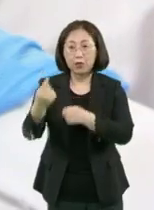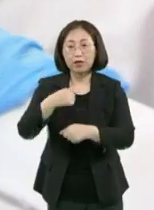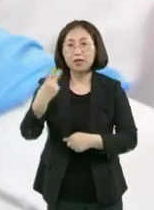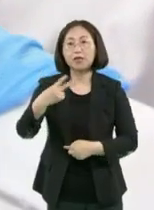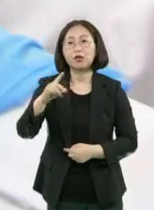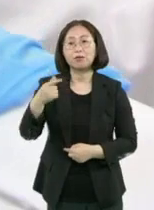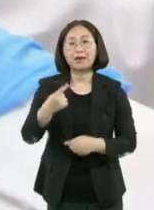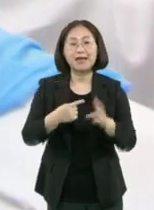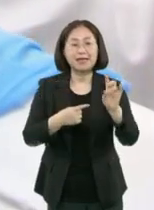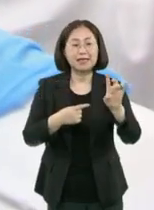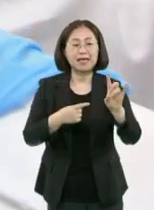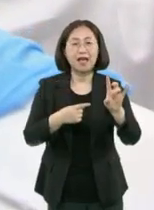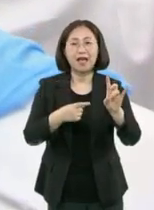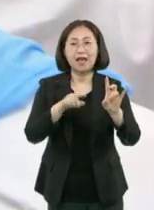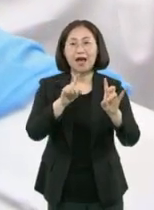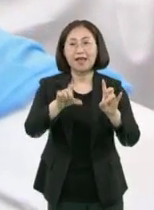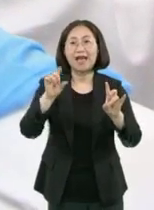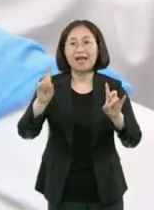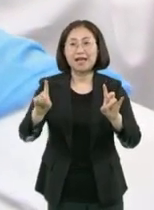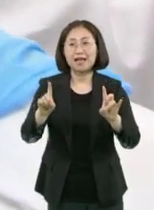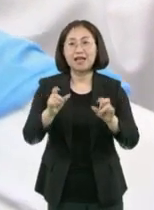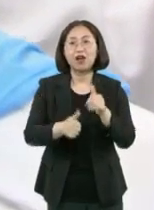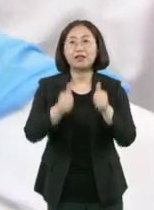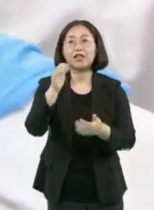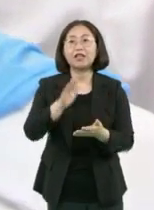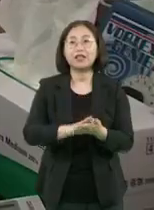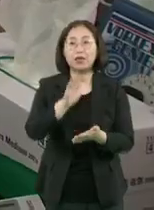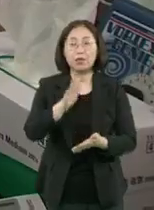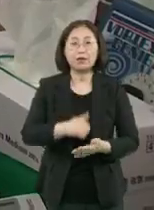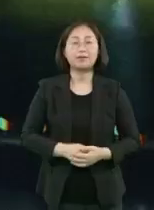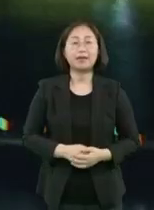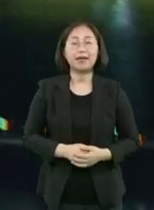지원해서 24대 1의 경쟁률을 보였습니다.